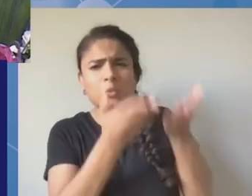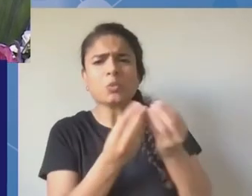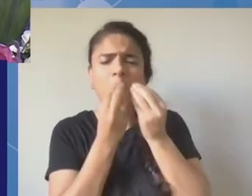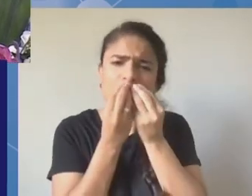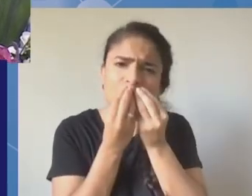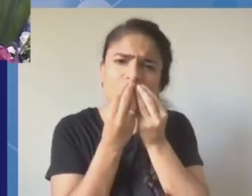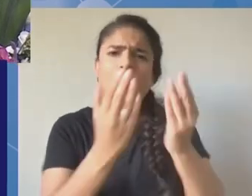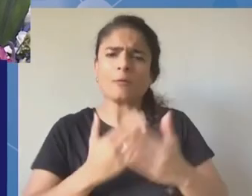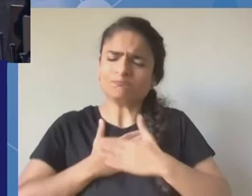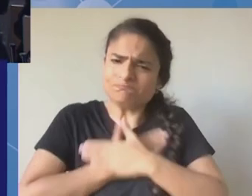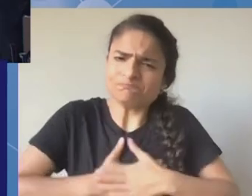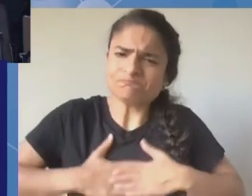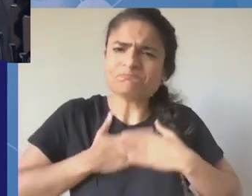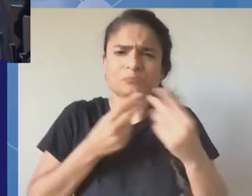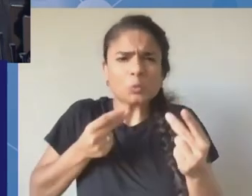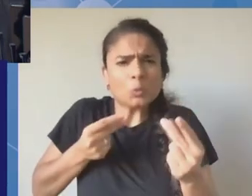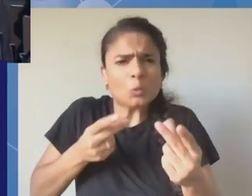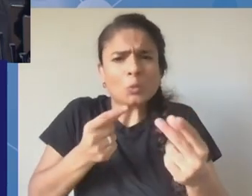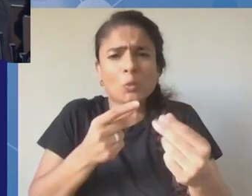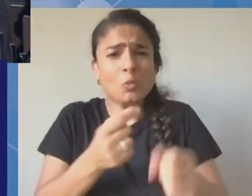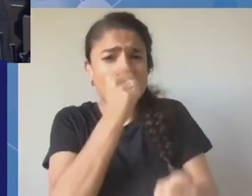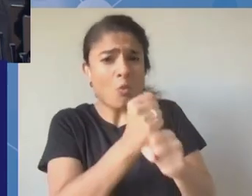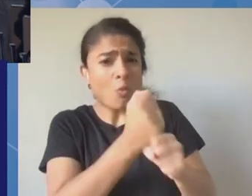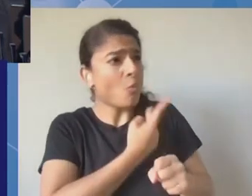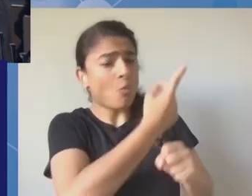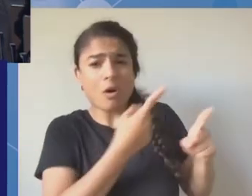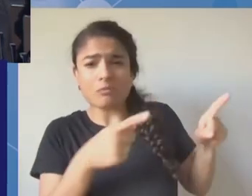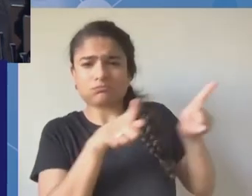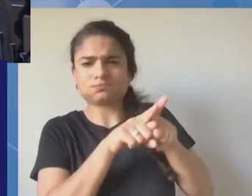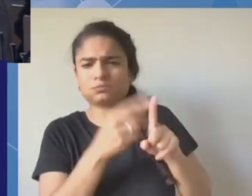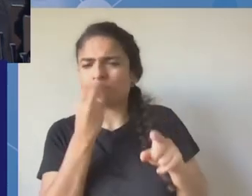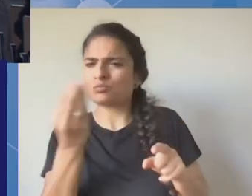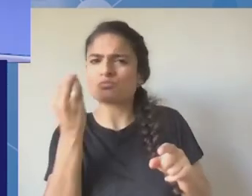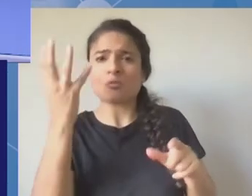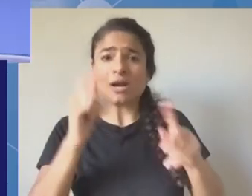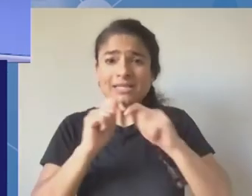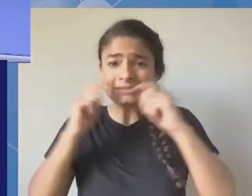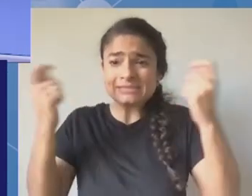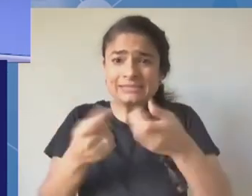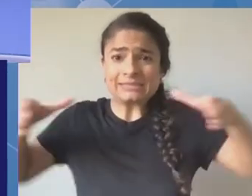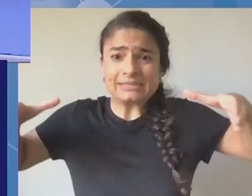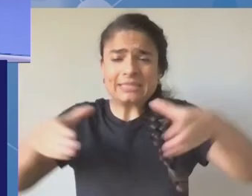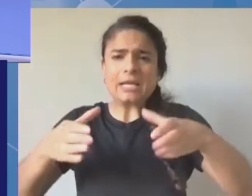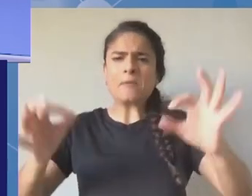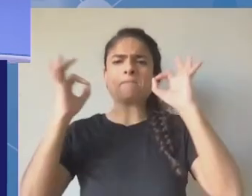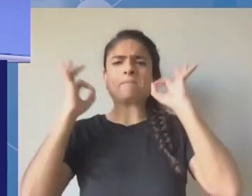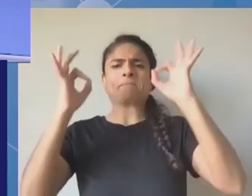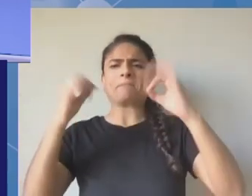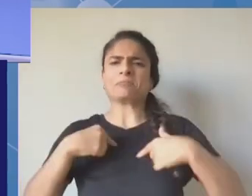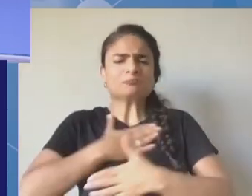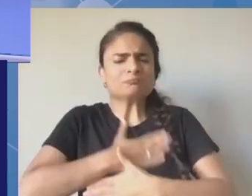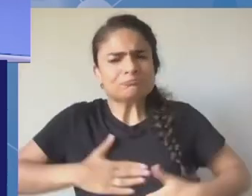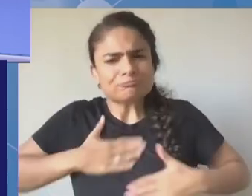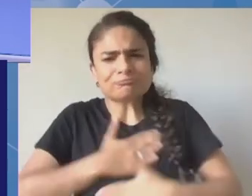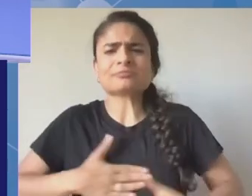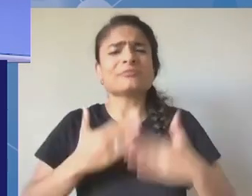常好。你对你是非常的有执行力，跟你工作和你的团队工作非常是让我感到荣幸，非常感